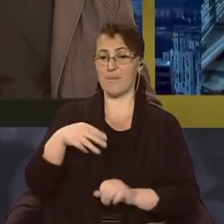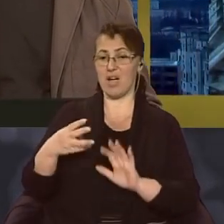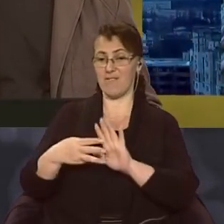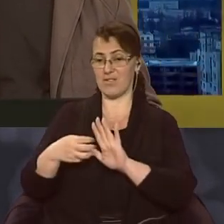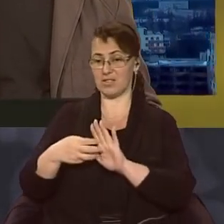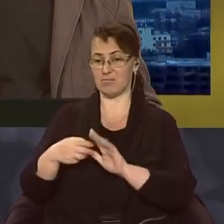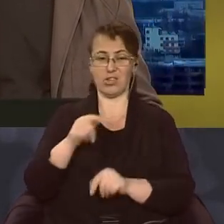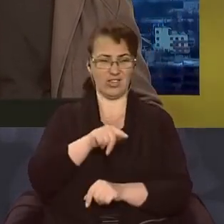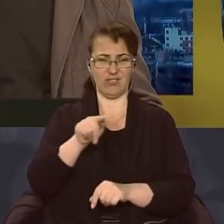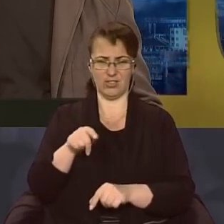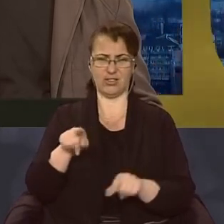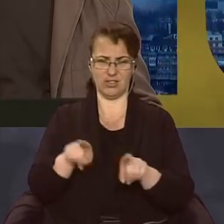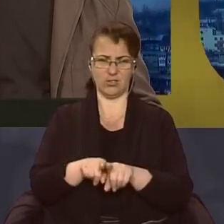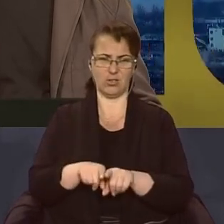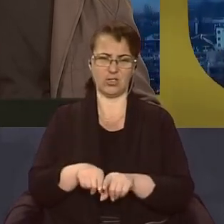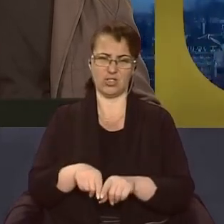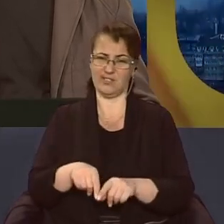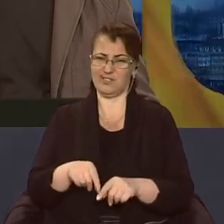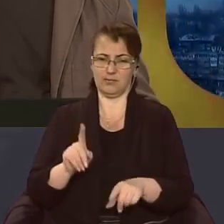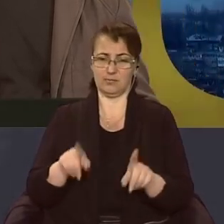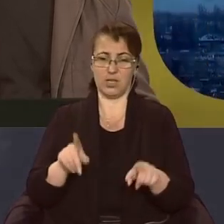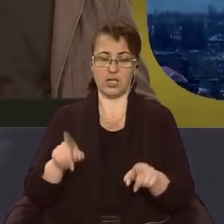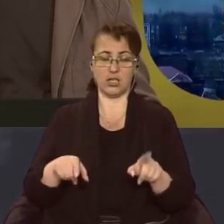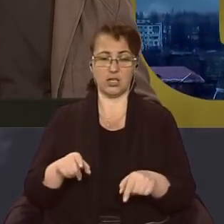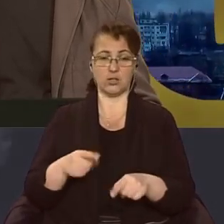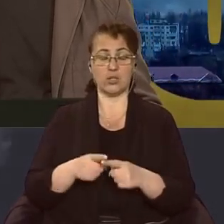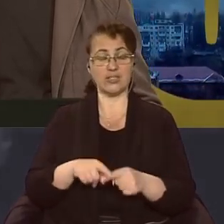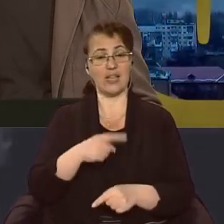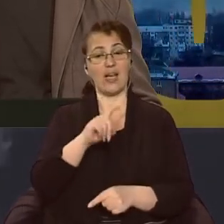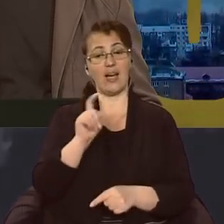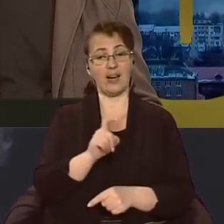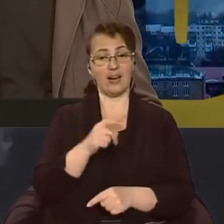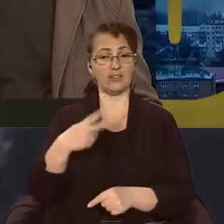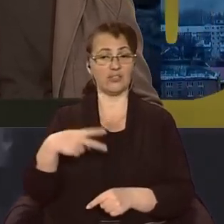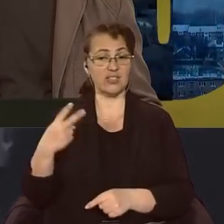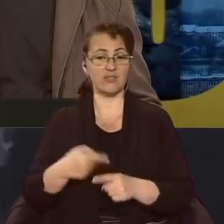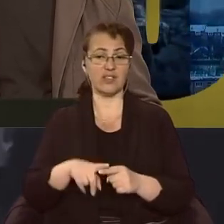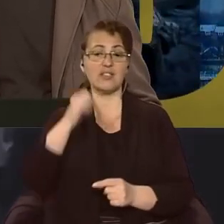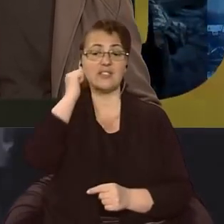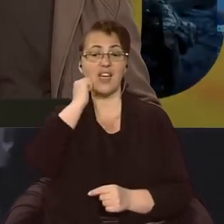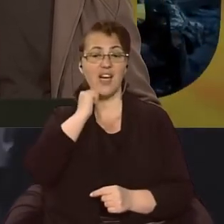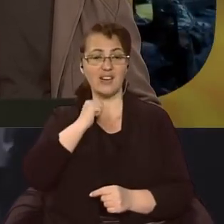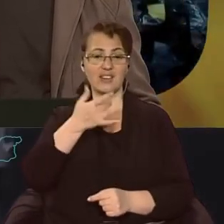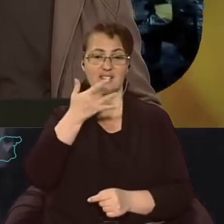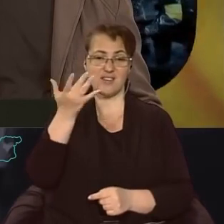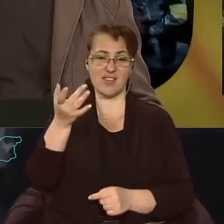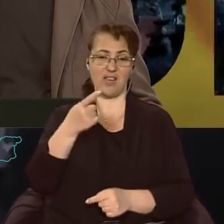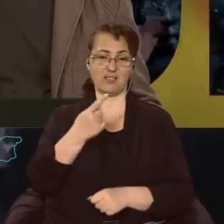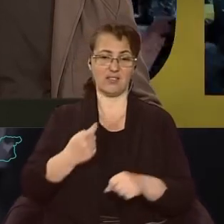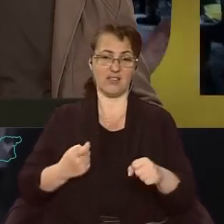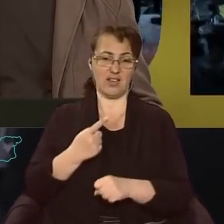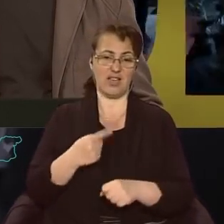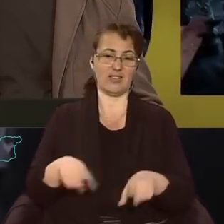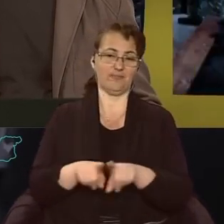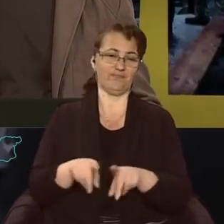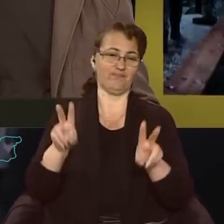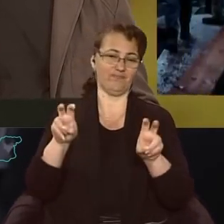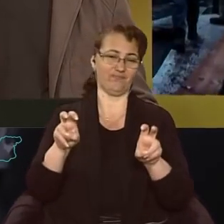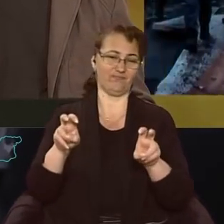вже досить рідкісні. А це вже ракети Х-22, це старі радянські ракети, такі собі